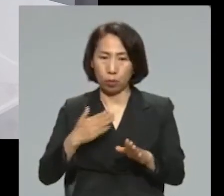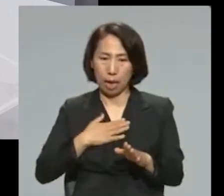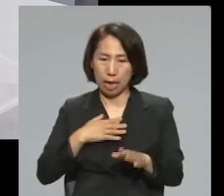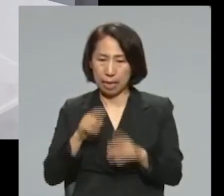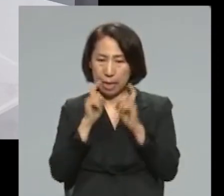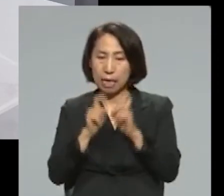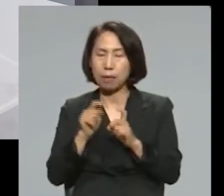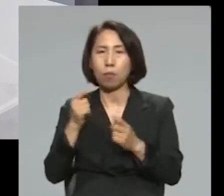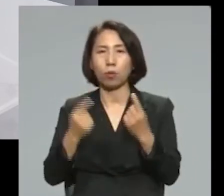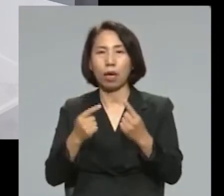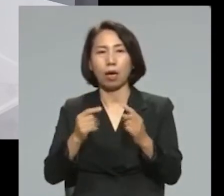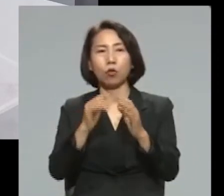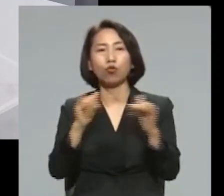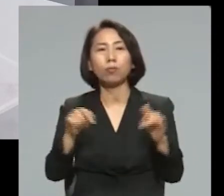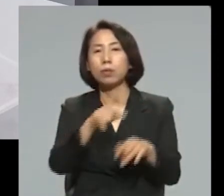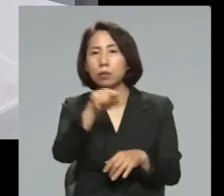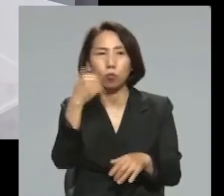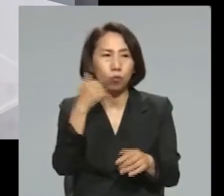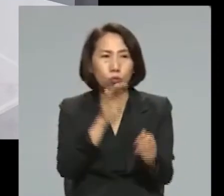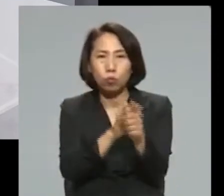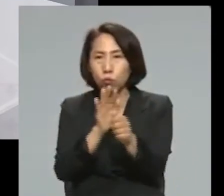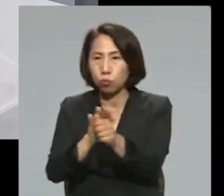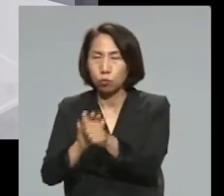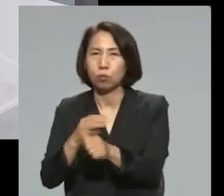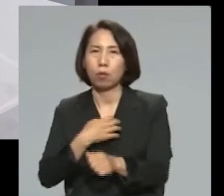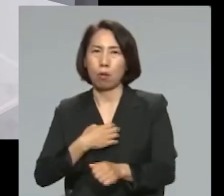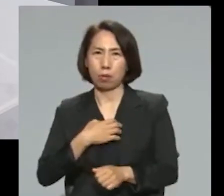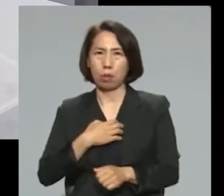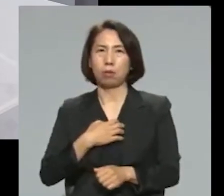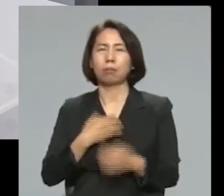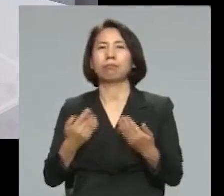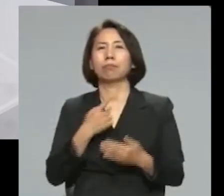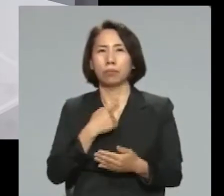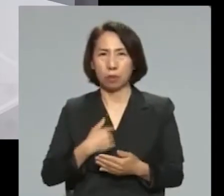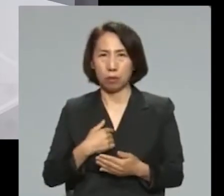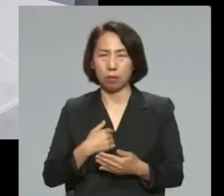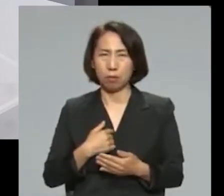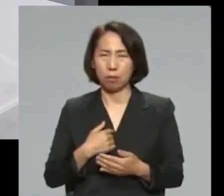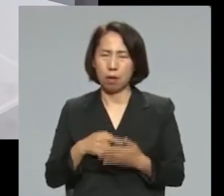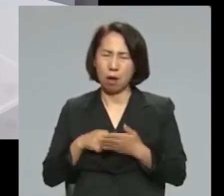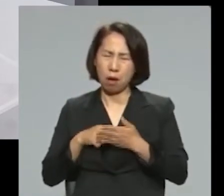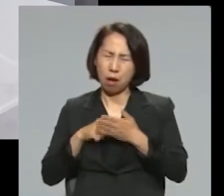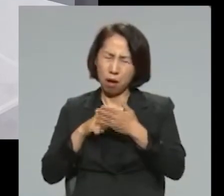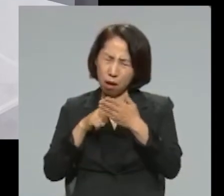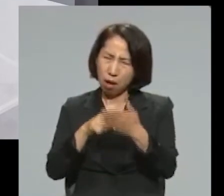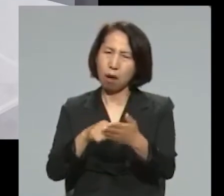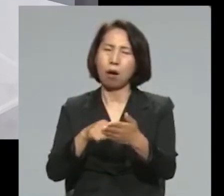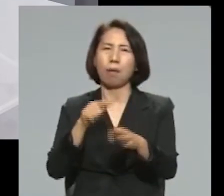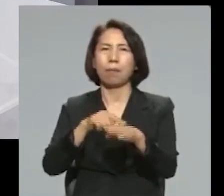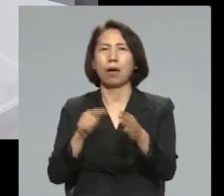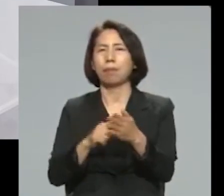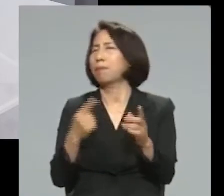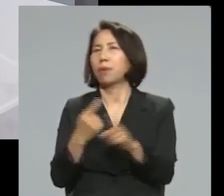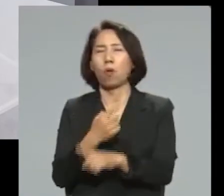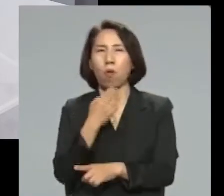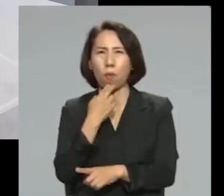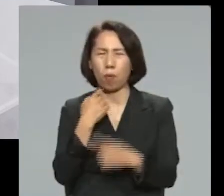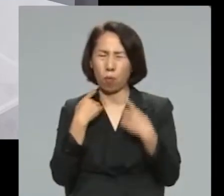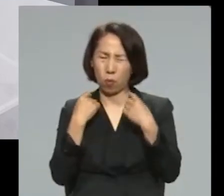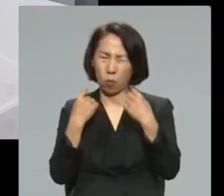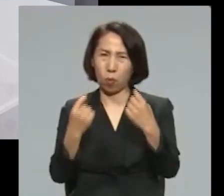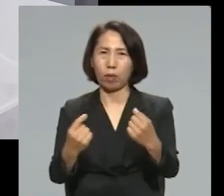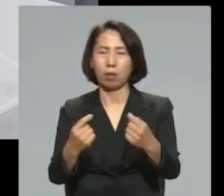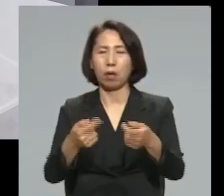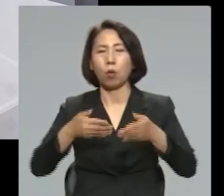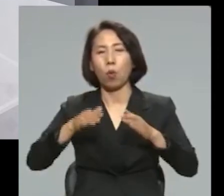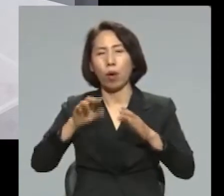주민을 생각하며 걱정하며 일해왔습니다. 나는 늘 한결같은 마음인가? 늘 고장을 위해 내